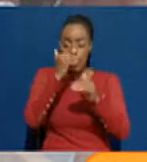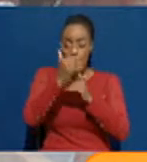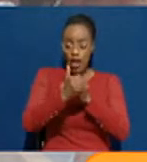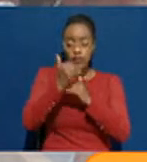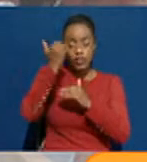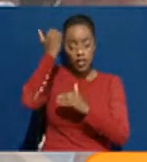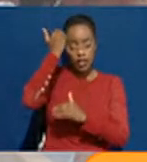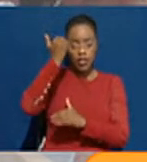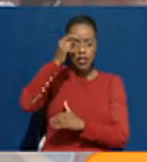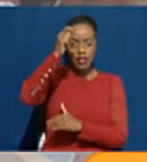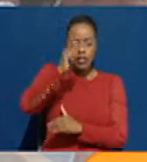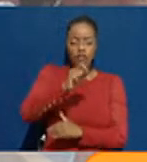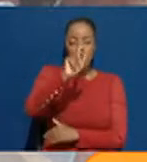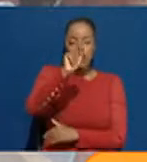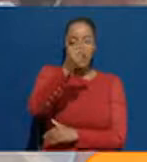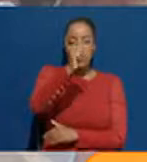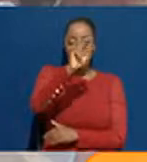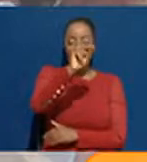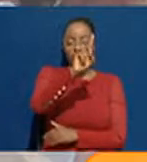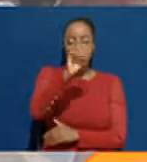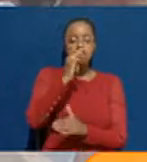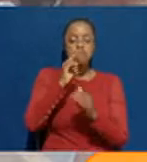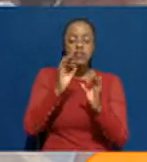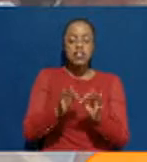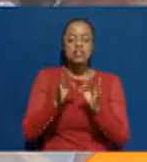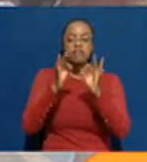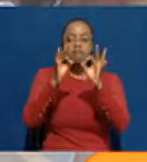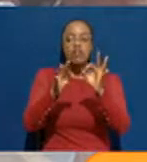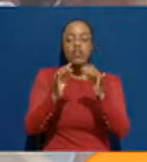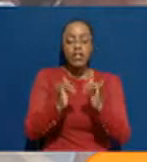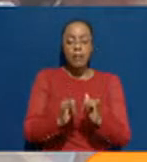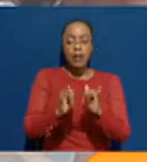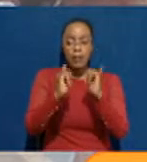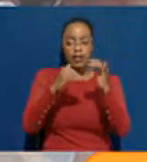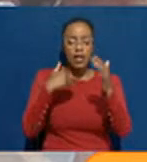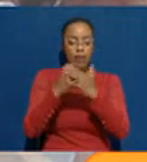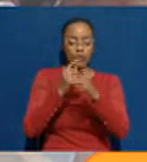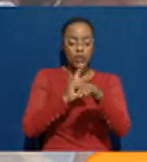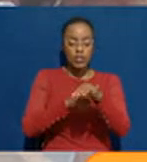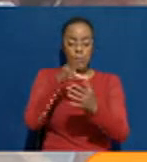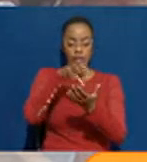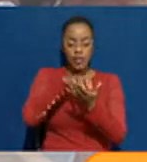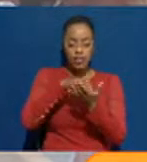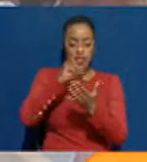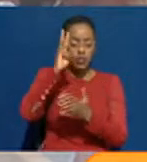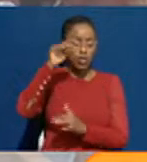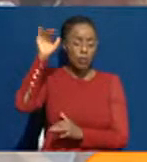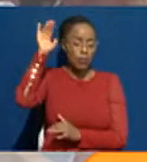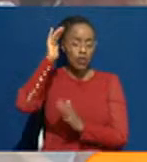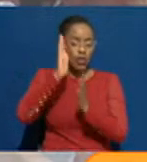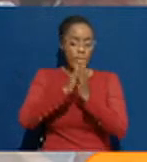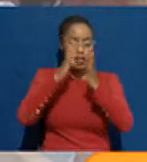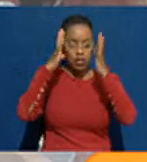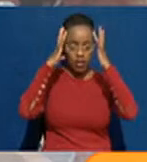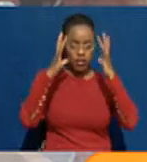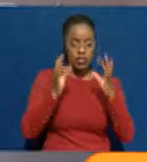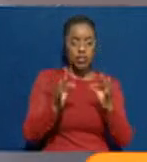Jaji Mugure Thande kutoa agizo la kusitisha utekelezaji wake hadi pale kesi hiyo itakaposikizwa na